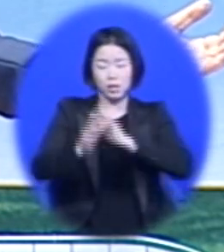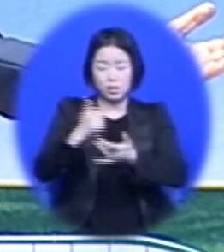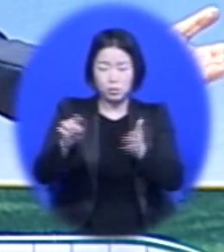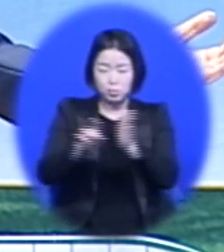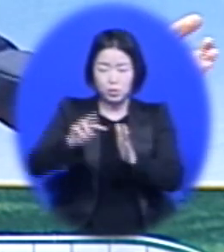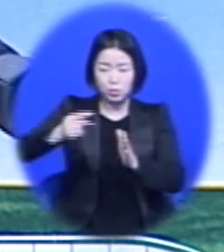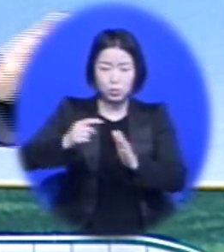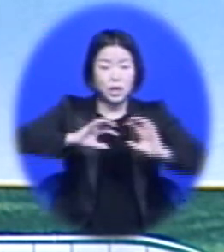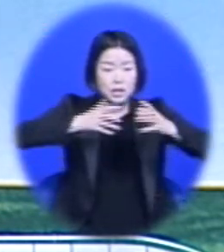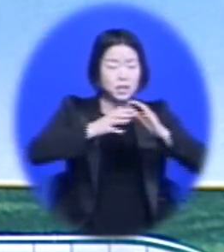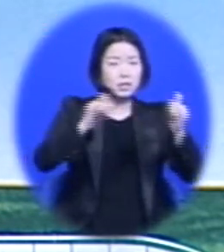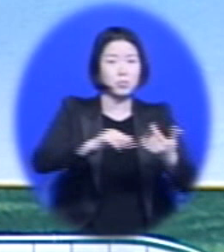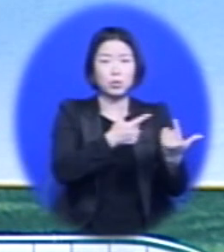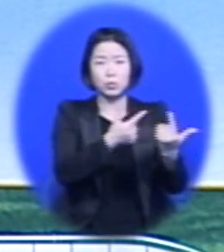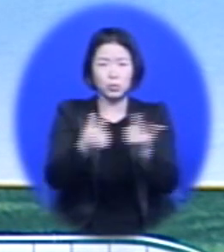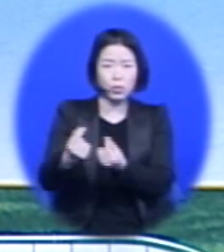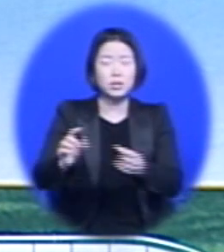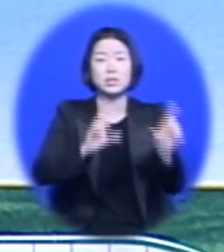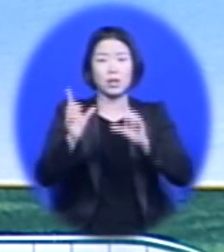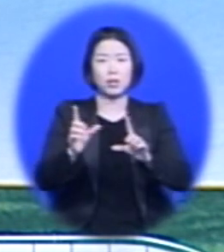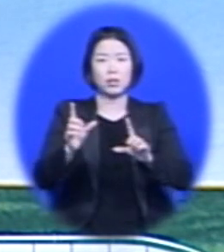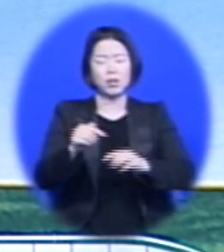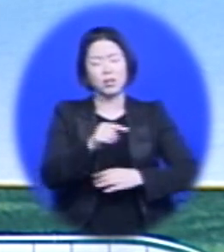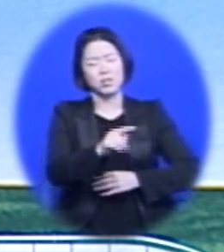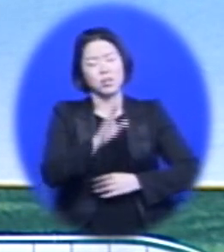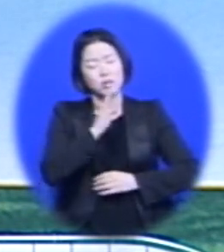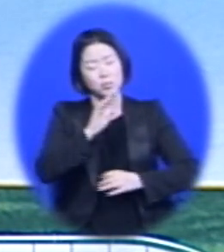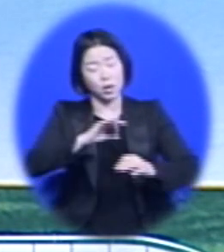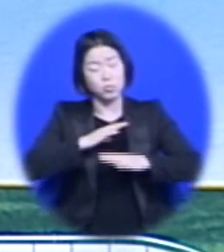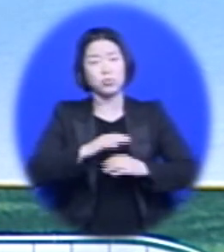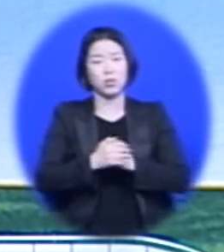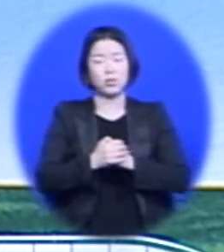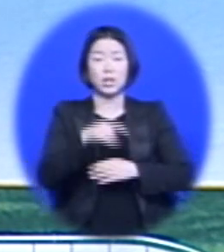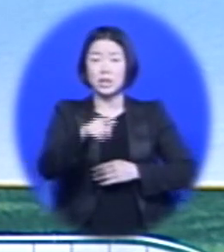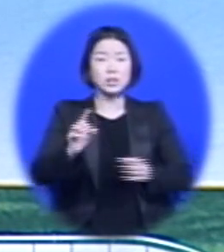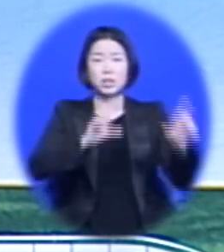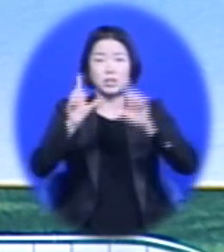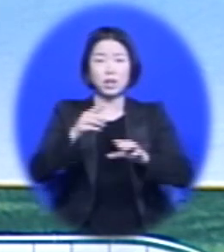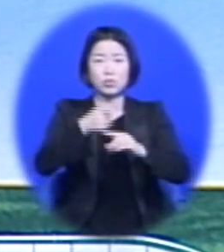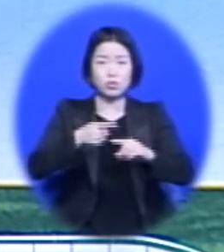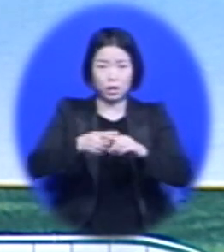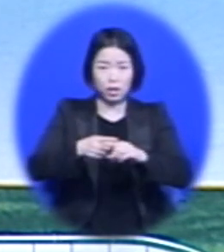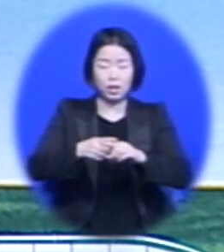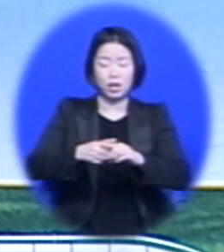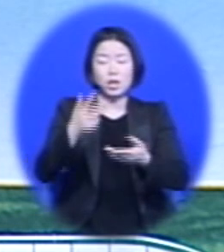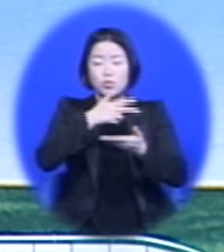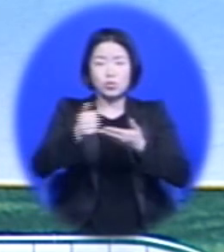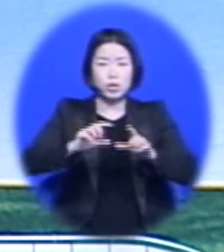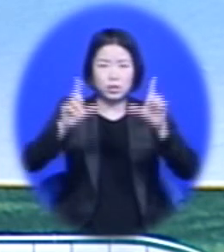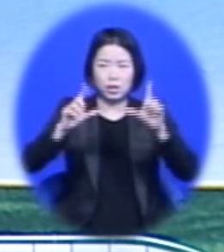겁니다. 그게 얼마나 무서운 줄 아십니까? 그렇게 살다가 주의 날이 덫과 같이